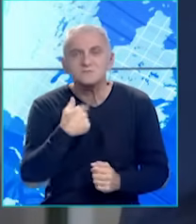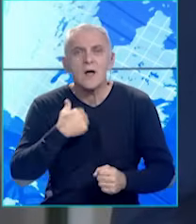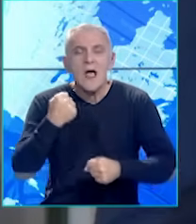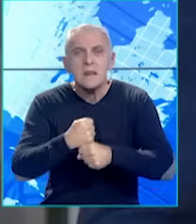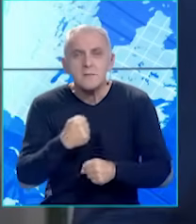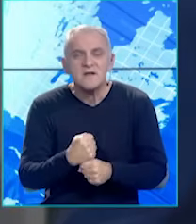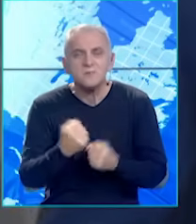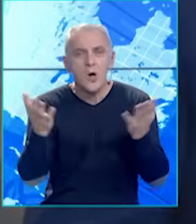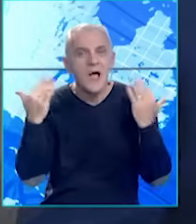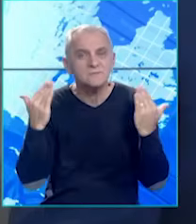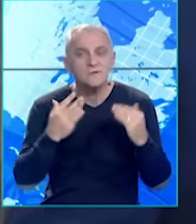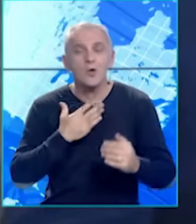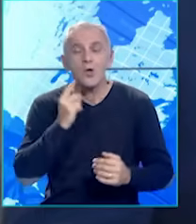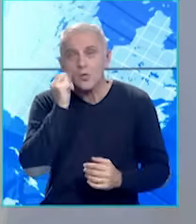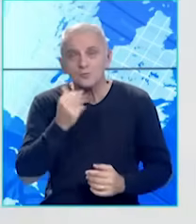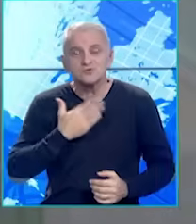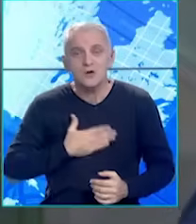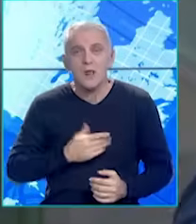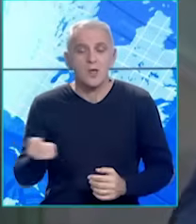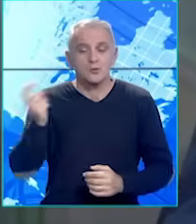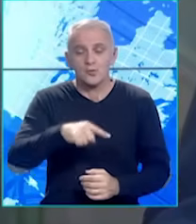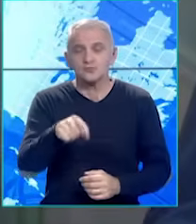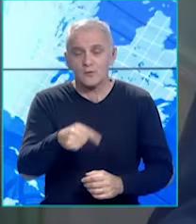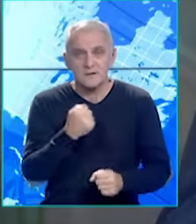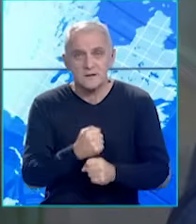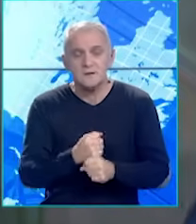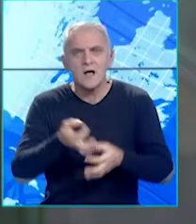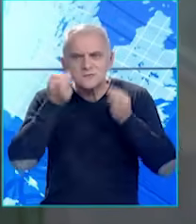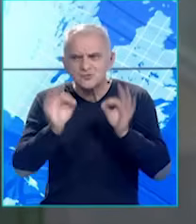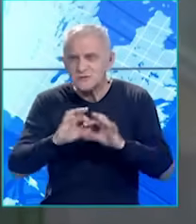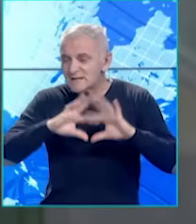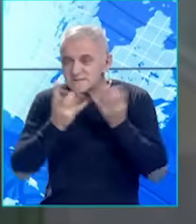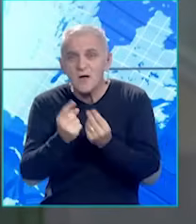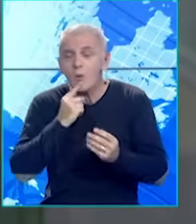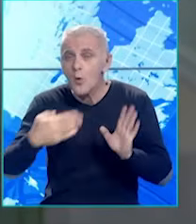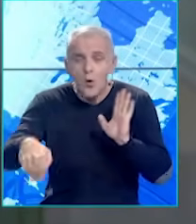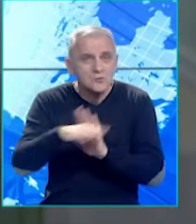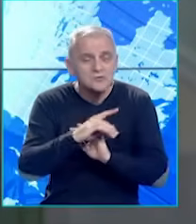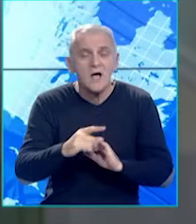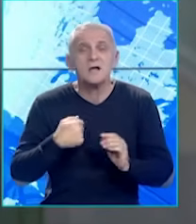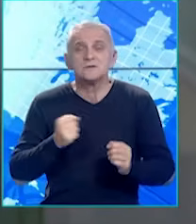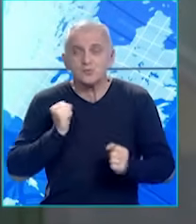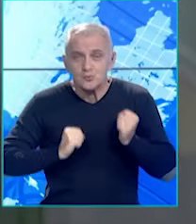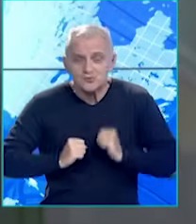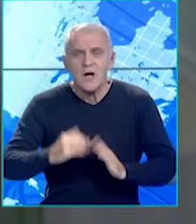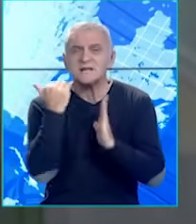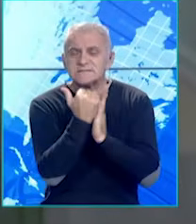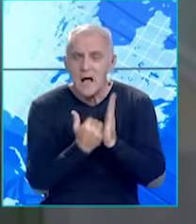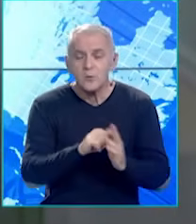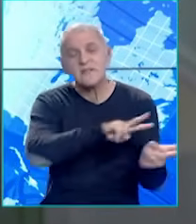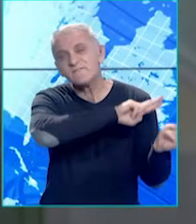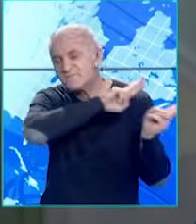napravimo atmosferu, da ljudi žele da dođu da ovdje rade. Stručnjaci, svi koji su otišli, trudimo se da na zakonit način vratimo